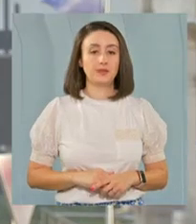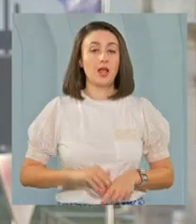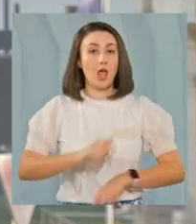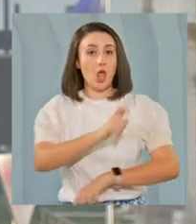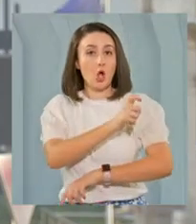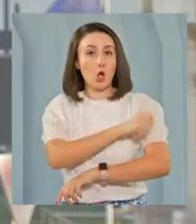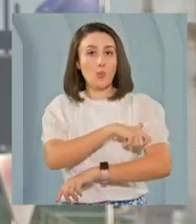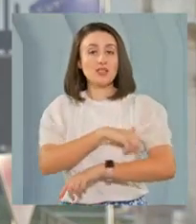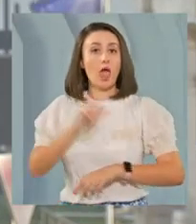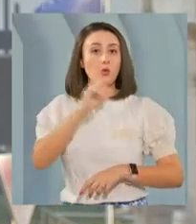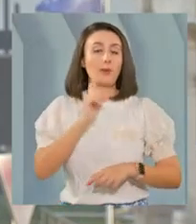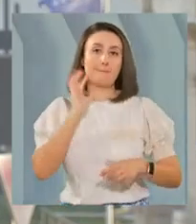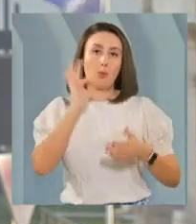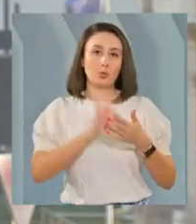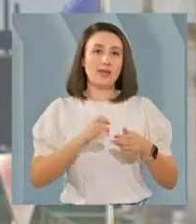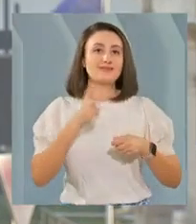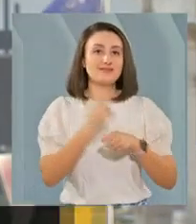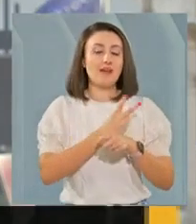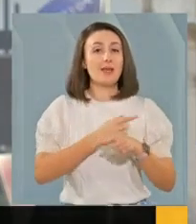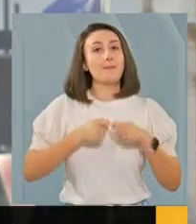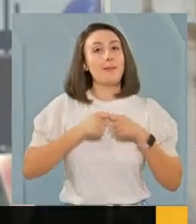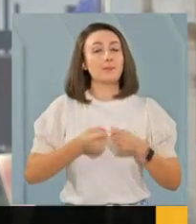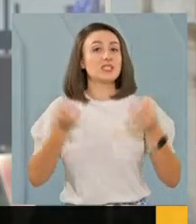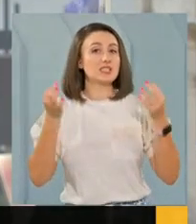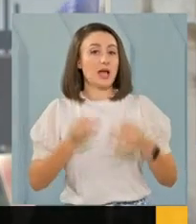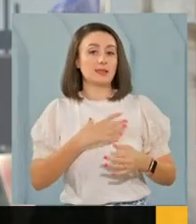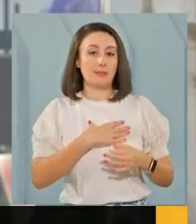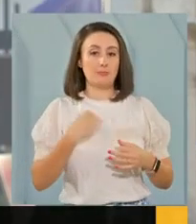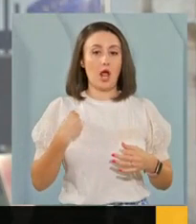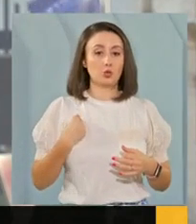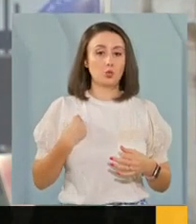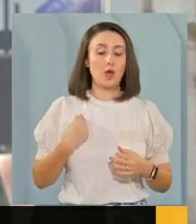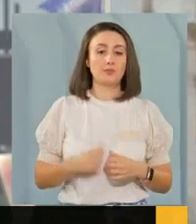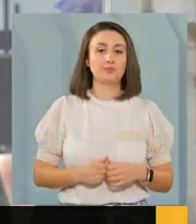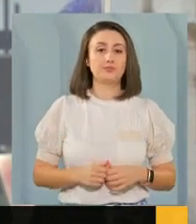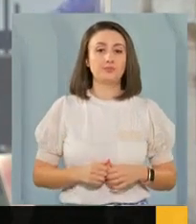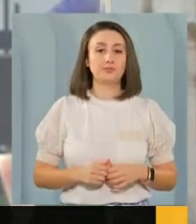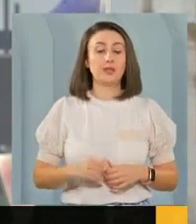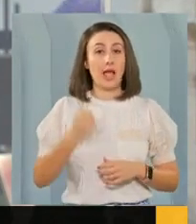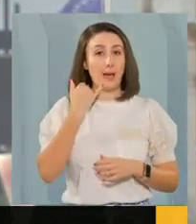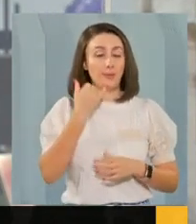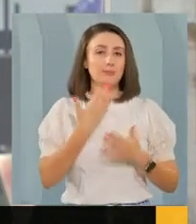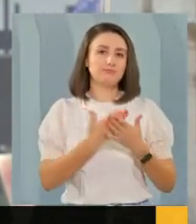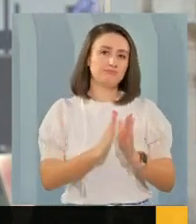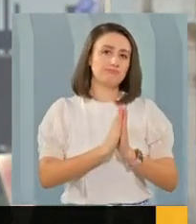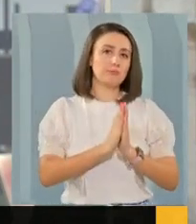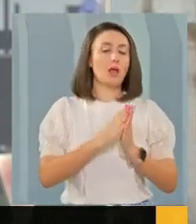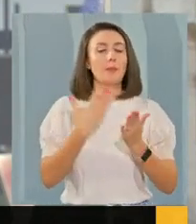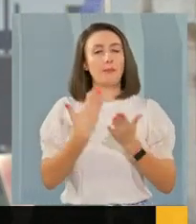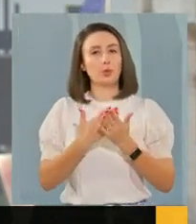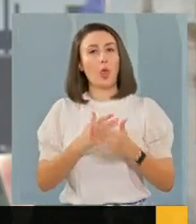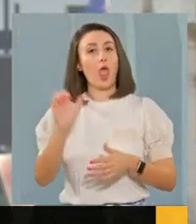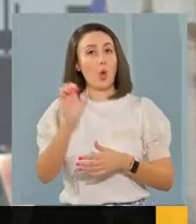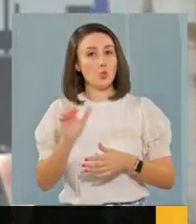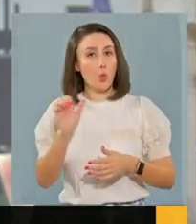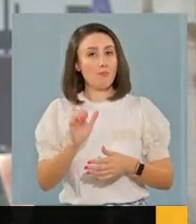Comisia Europeană propune statelor membre să scadă temperatura din instituțiile publice. Apelul vine în contextul în care Europa este din ce în ce